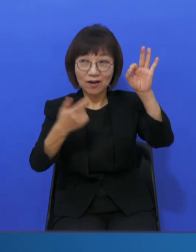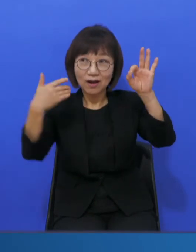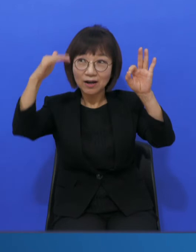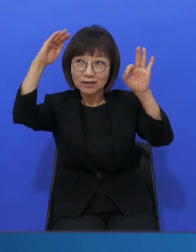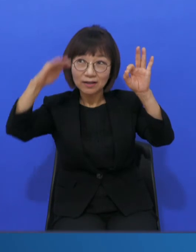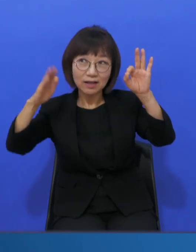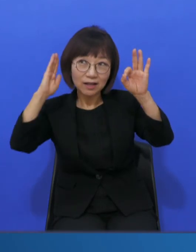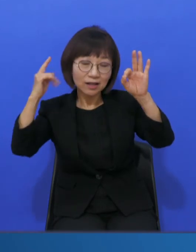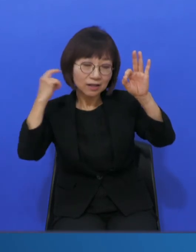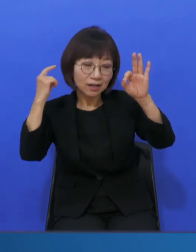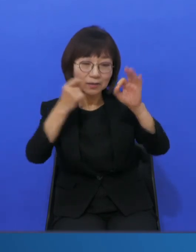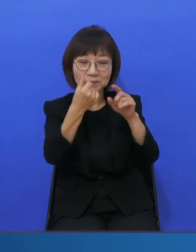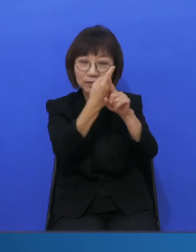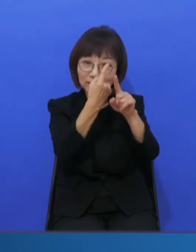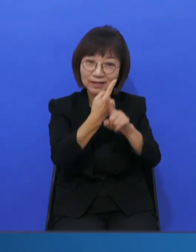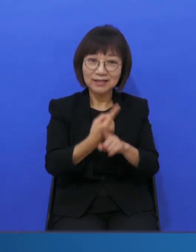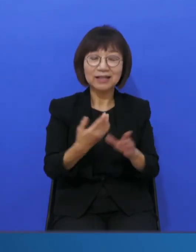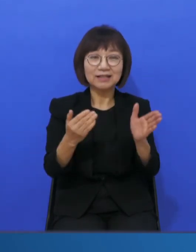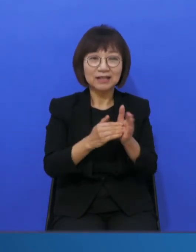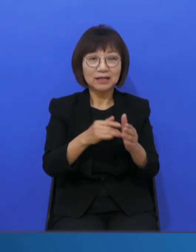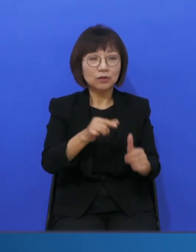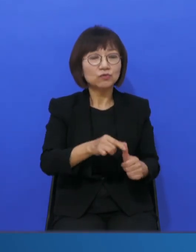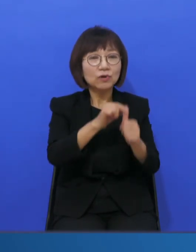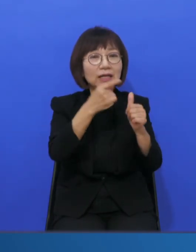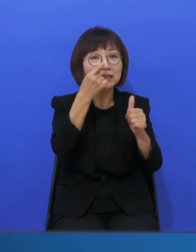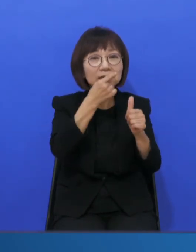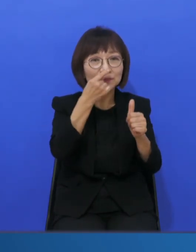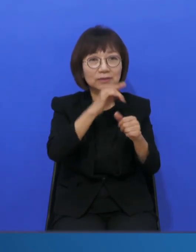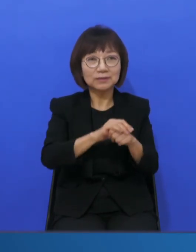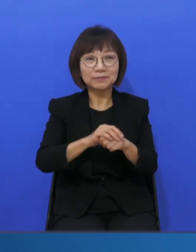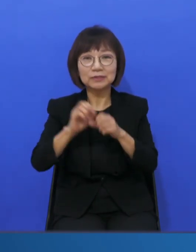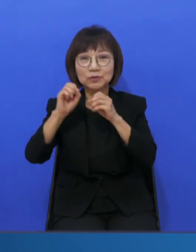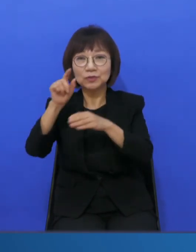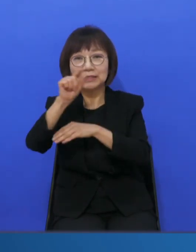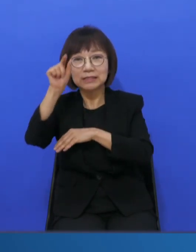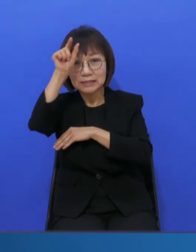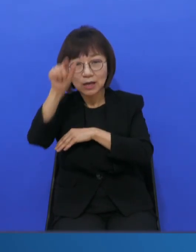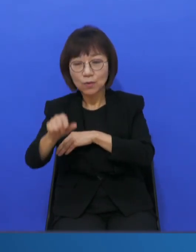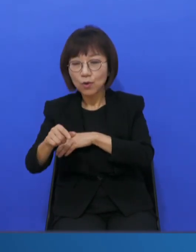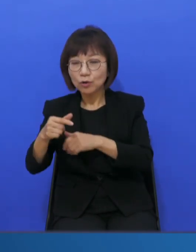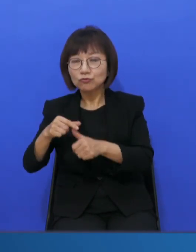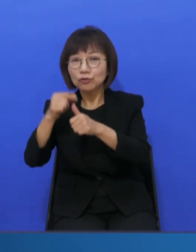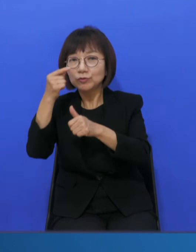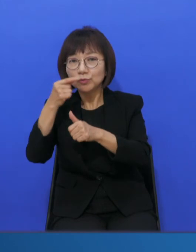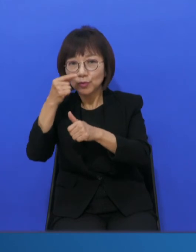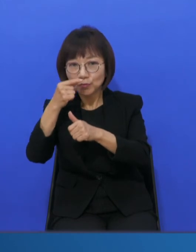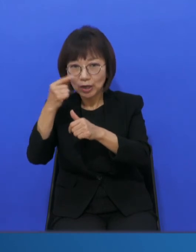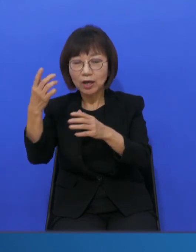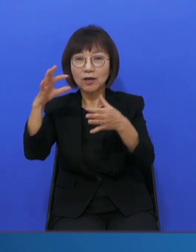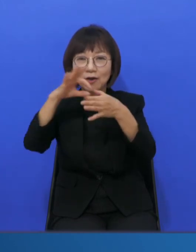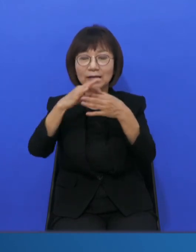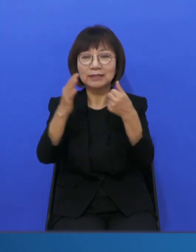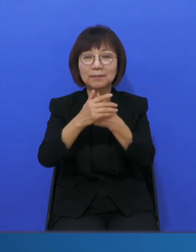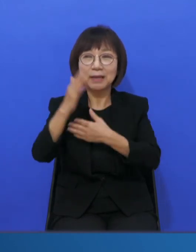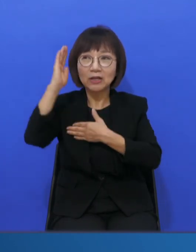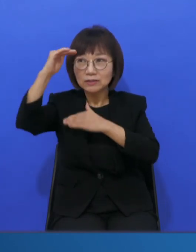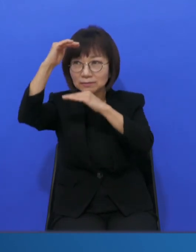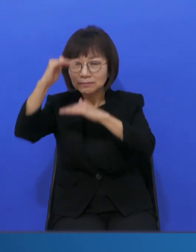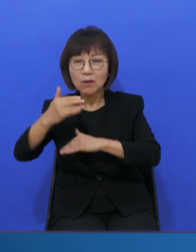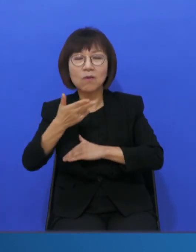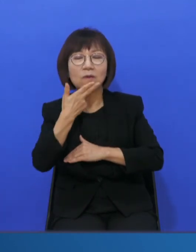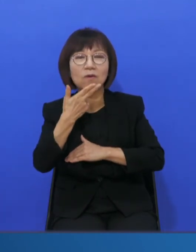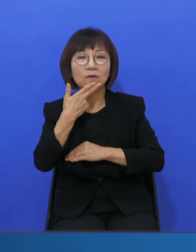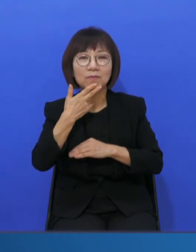부분 수정하였으며 구원론은 전도신학원의 구원론 강의안을 묶어 발간하였기에 영상 메시지가 없는